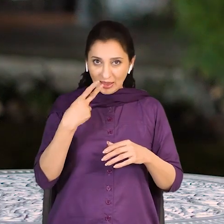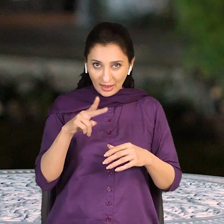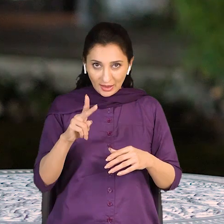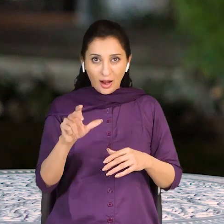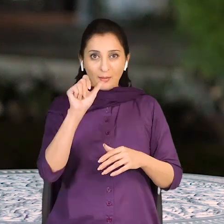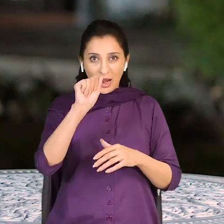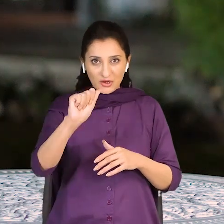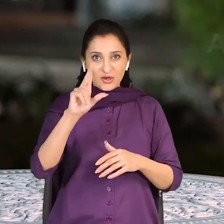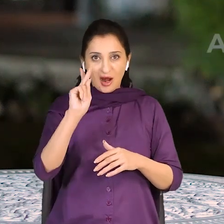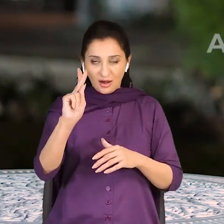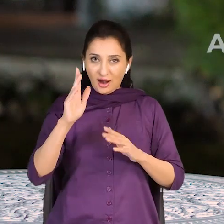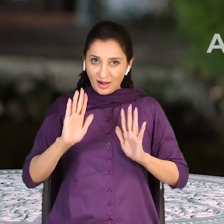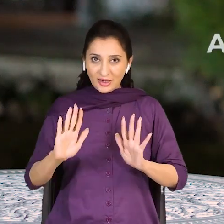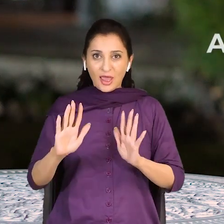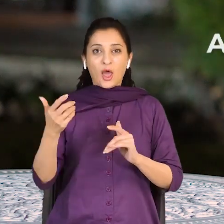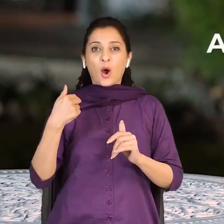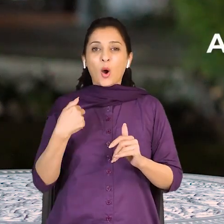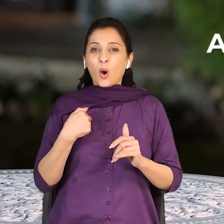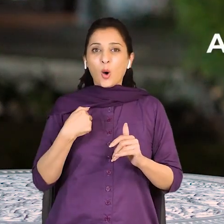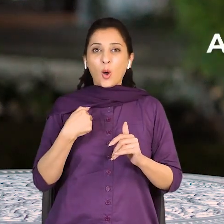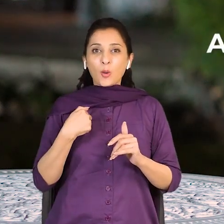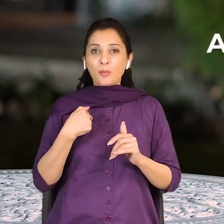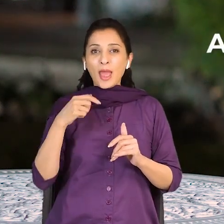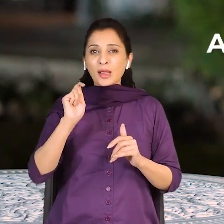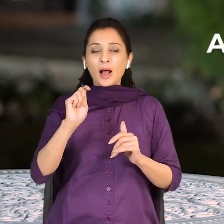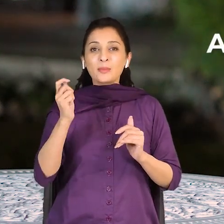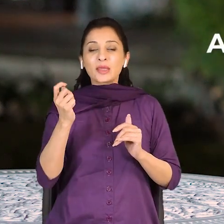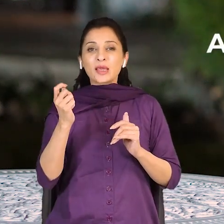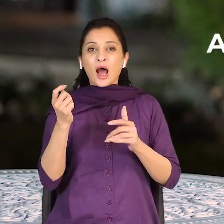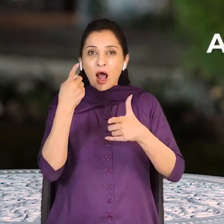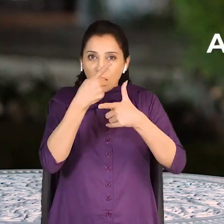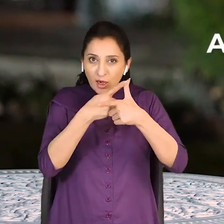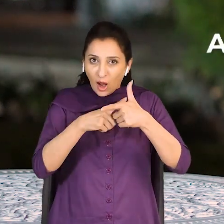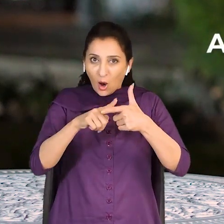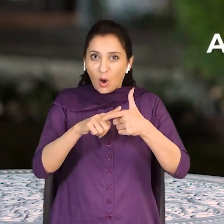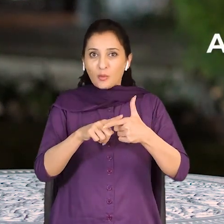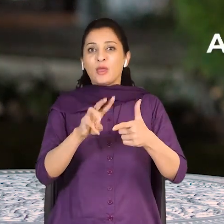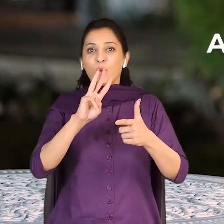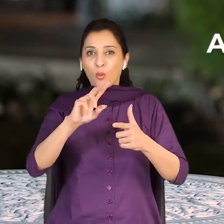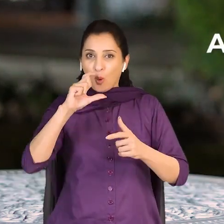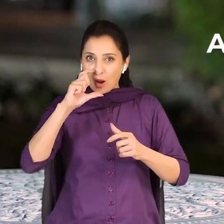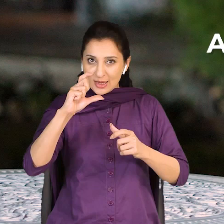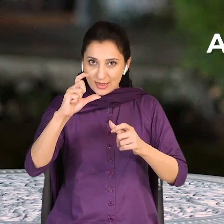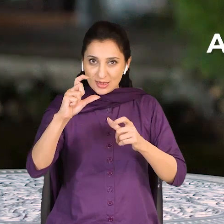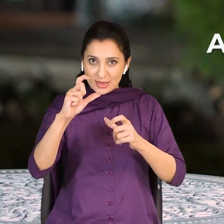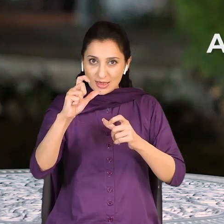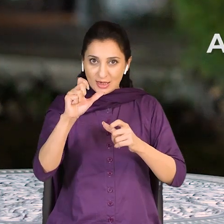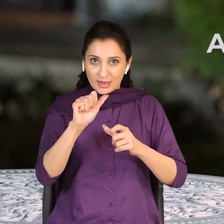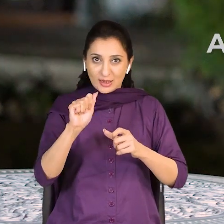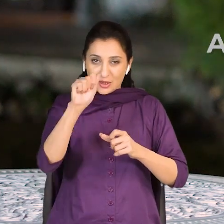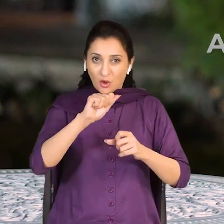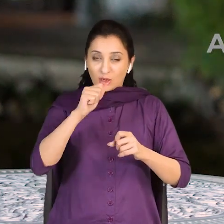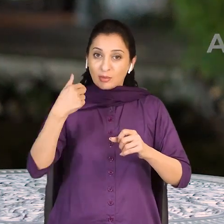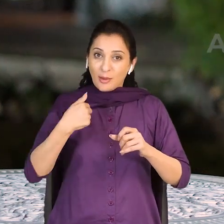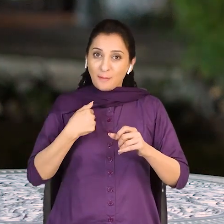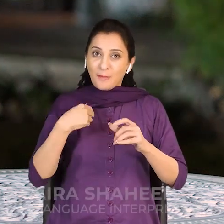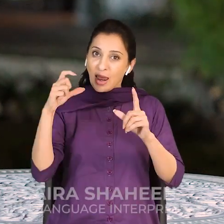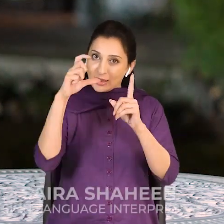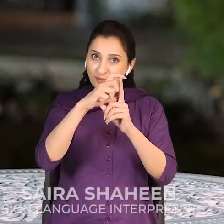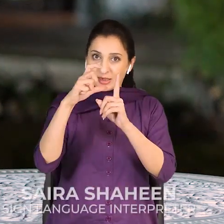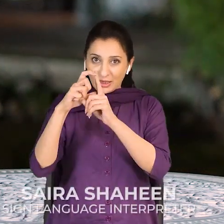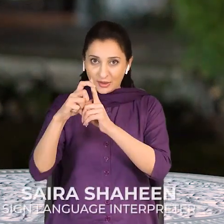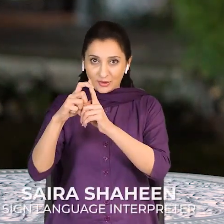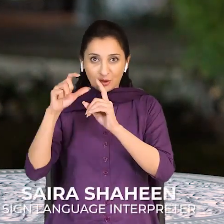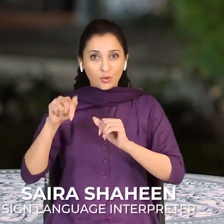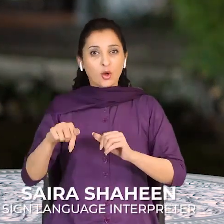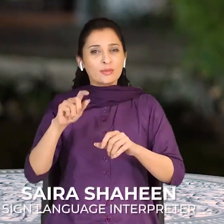मेरा नाम आयशा ख़ान है और अभी मैं वॉल सिटी ऑफ लाहौर अथॉरिटी में काम कर रही हूँ एज अ डेप्यूटी डायरेक्टर